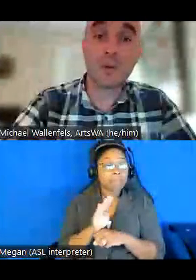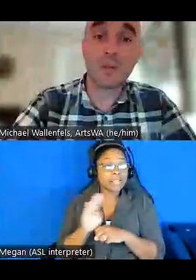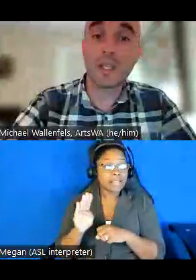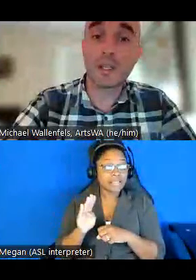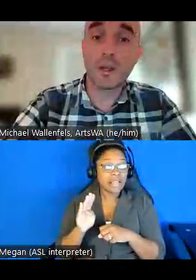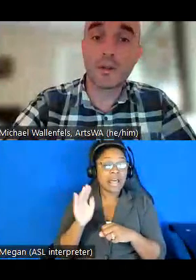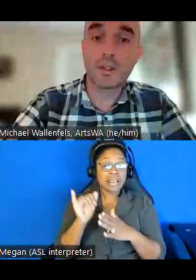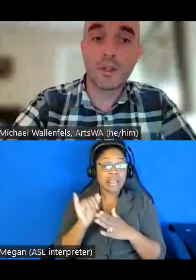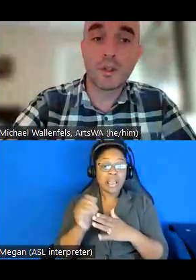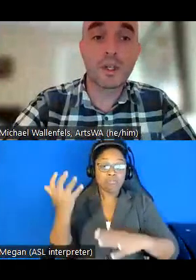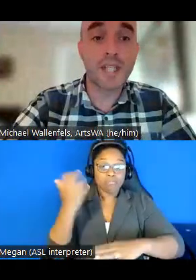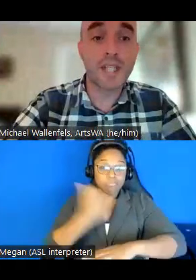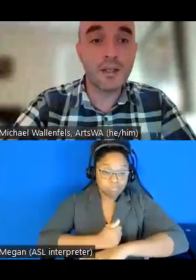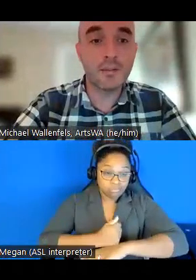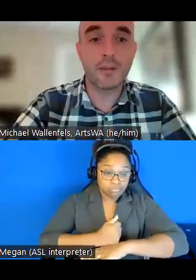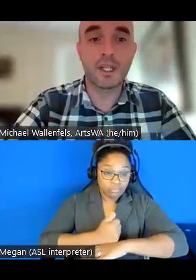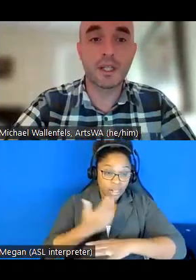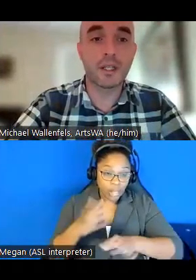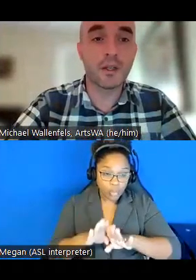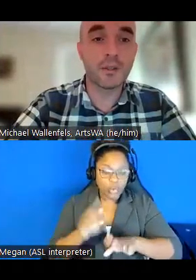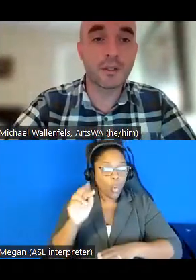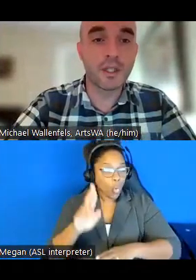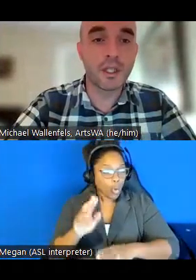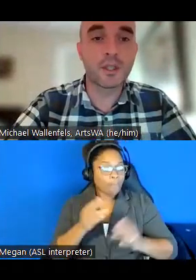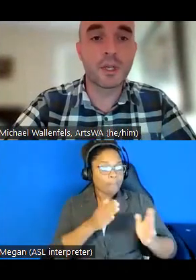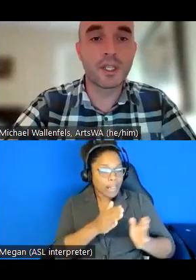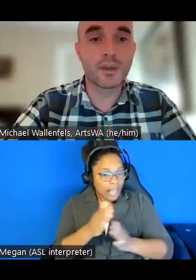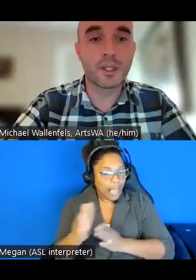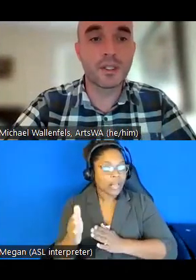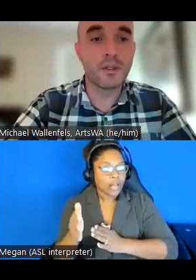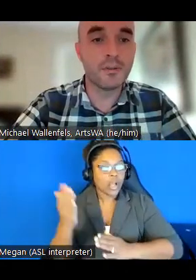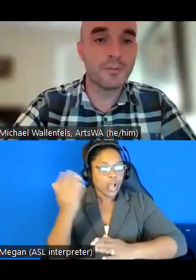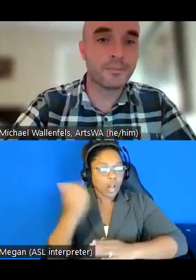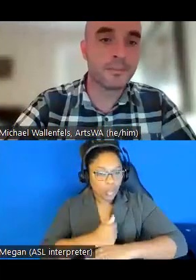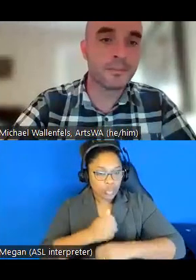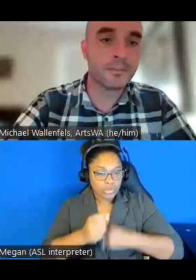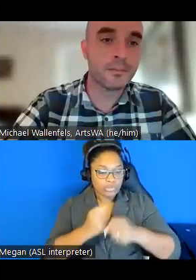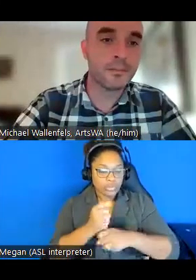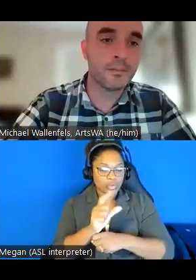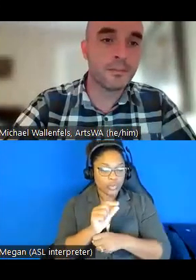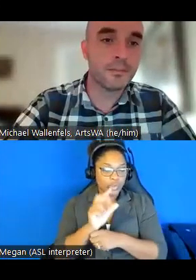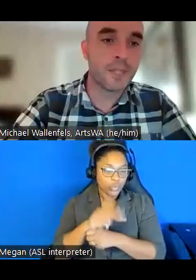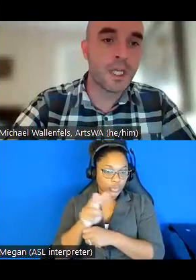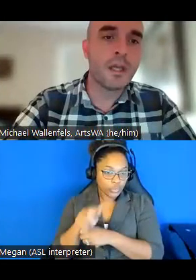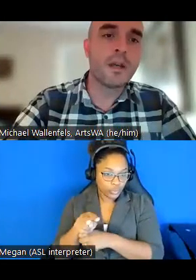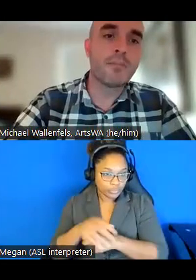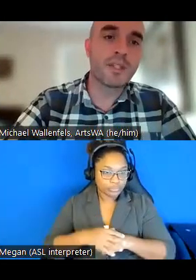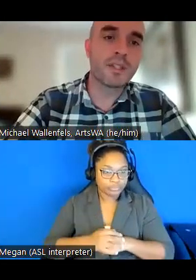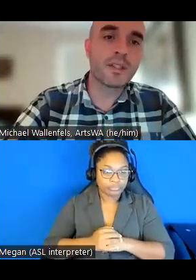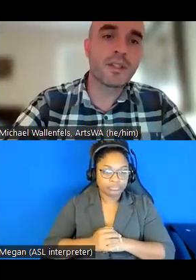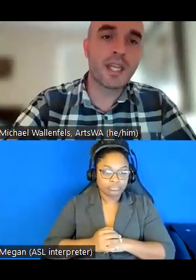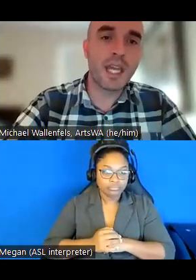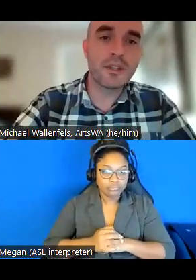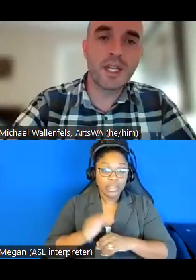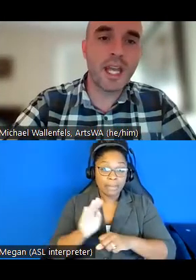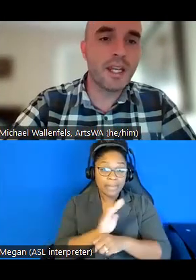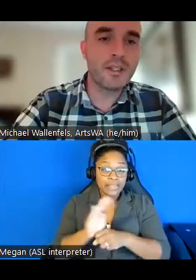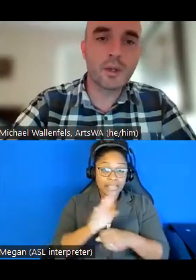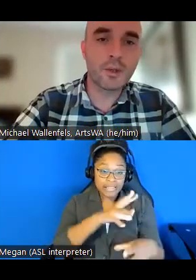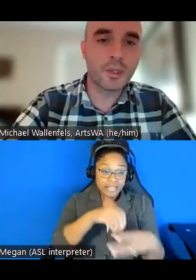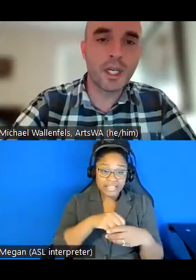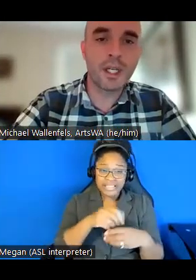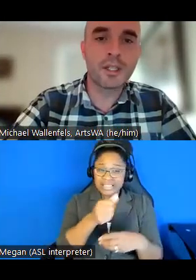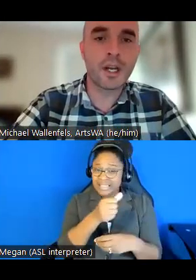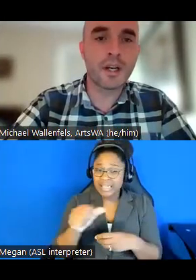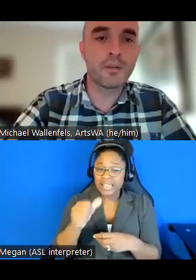그 다음에 2020년에 폐업했거나 폐업 예정인 사업체, 2022년에, 그 다음에